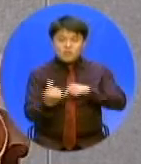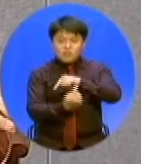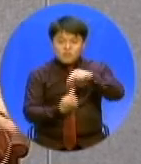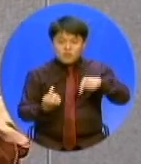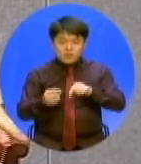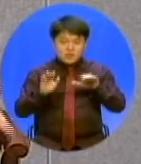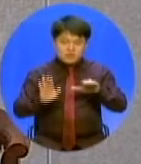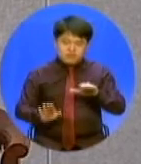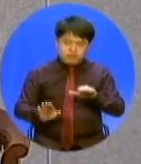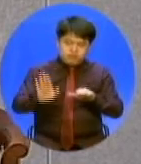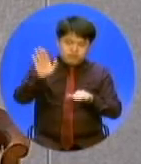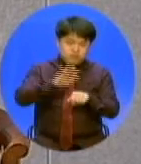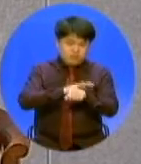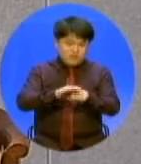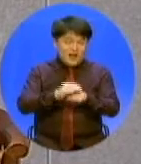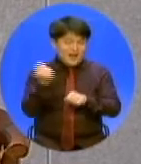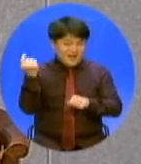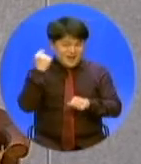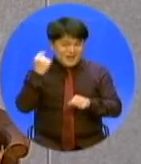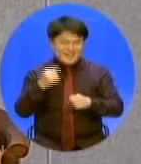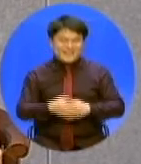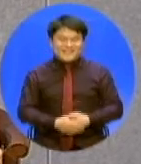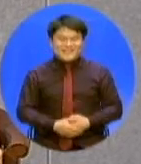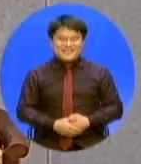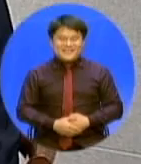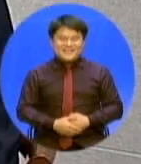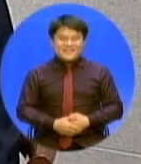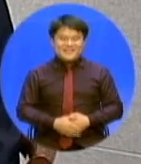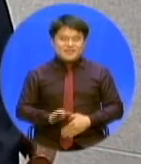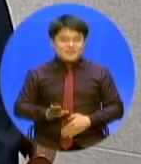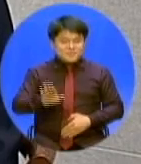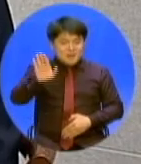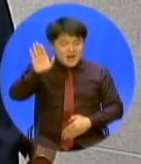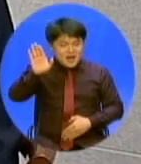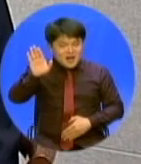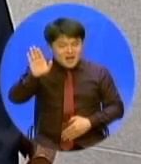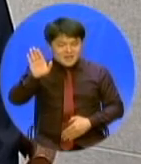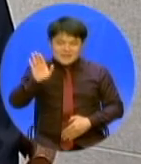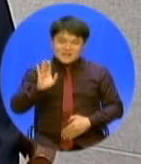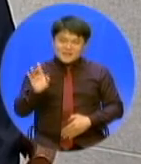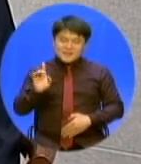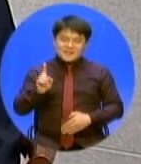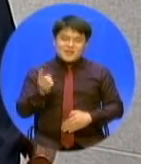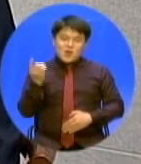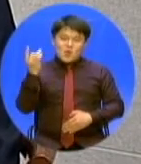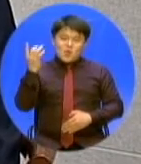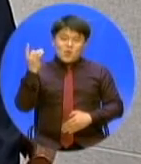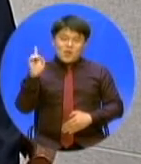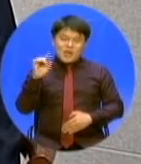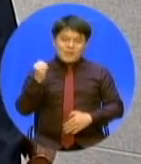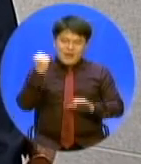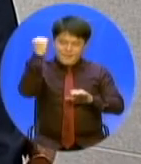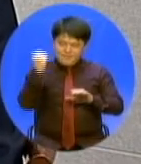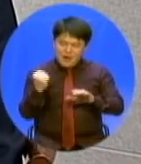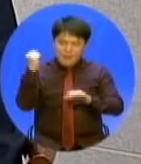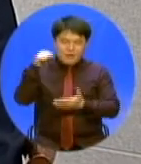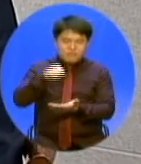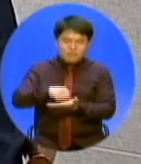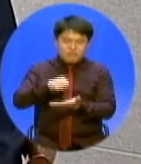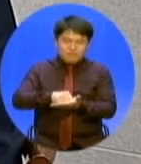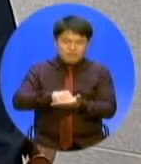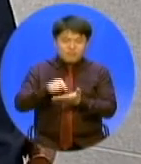호조를 이뤄가고 있다고 들었습니다. 네. 호조라기보다 당초에는 카지노로 출발한 네. 강원랜드인데